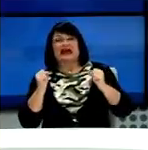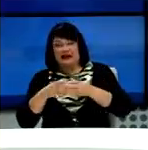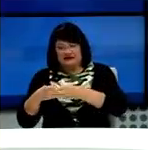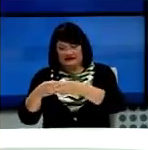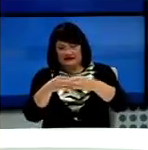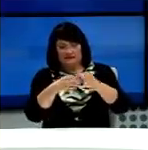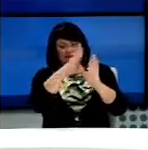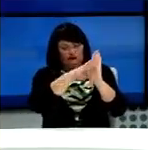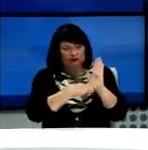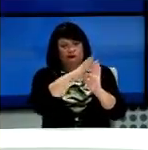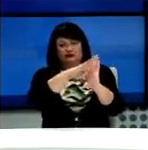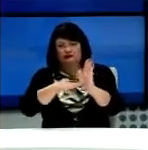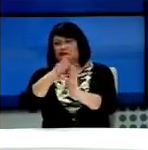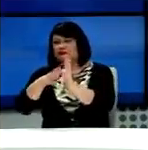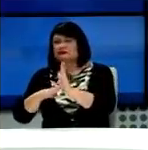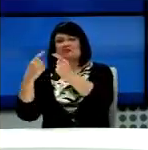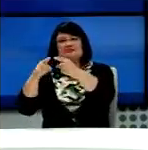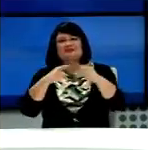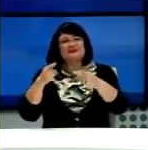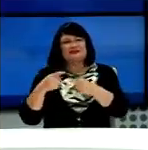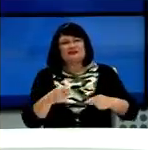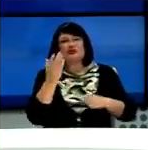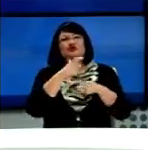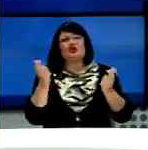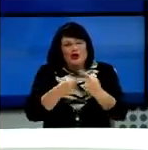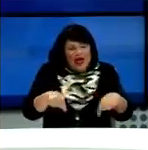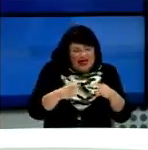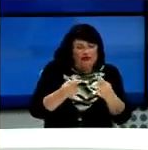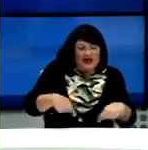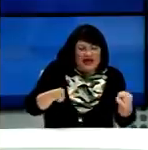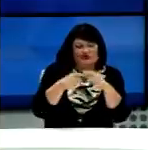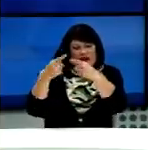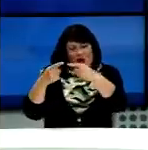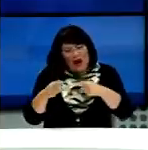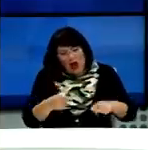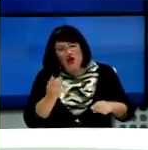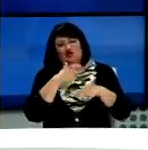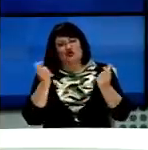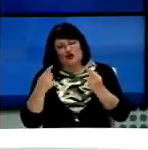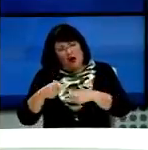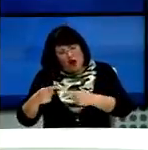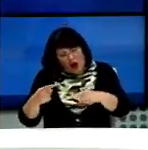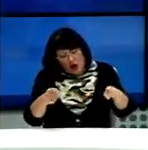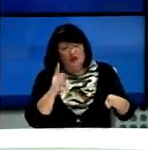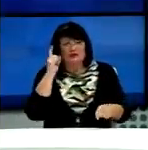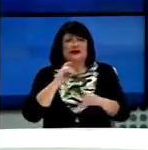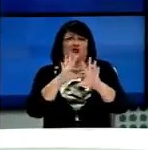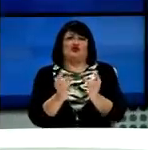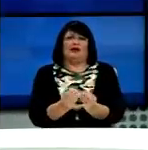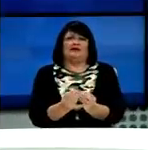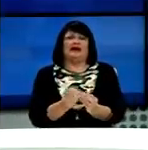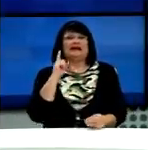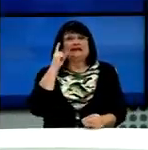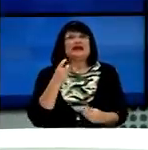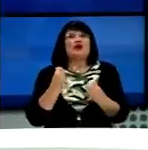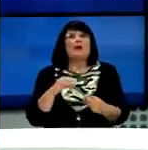όρους, γιατί σχολείο από σχολείο είναι διαφορετικό, αίθουσα από αίθουσα έχει διαφορές. Τα γνωρίζετε όλα αυτά και γνωρίζουμε ότι σε